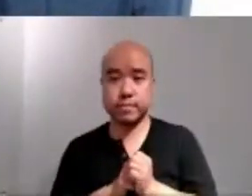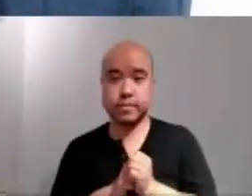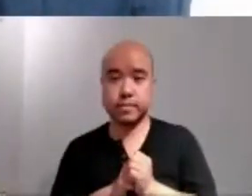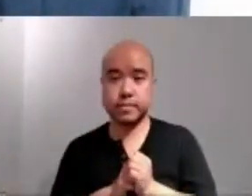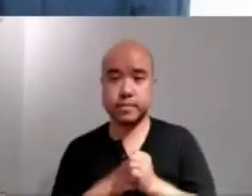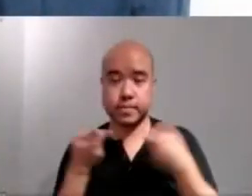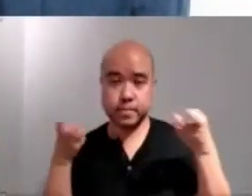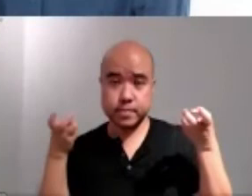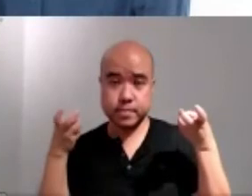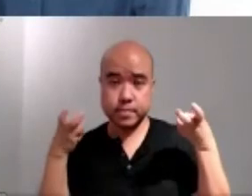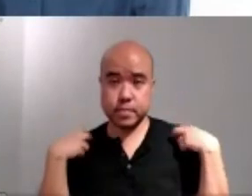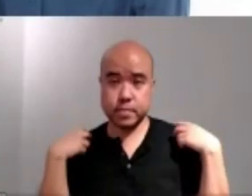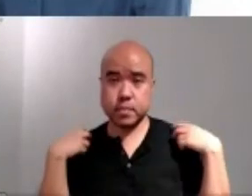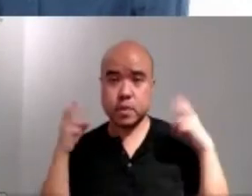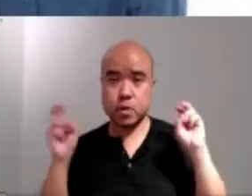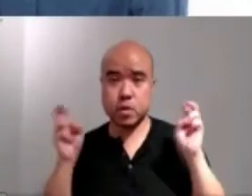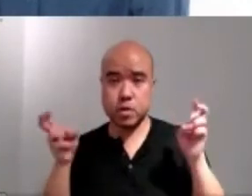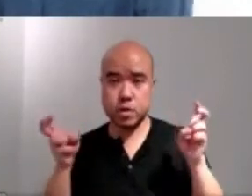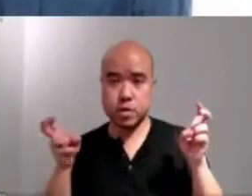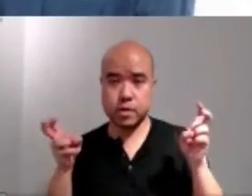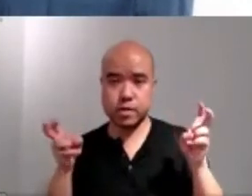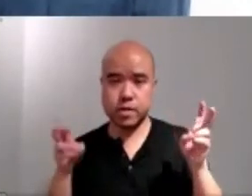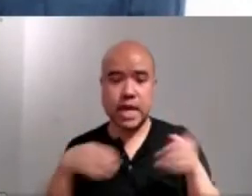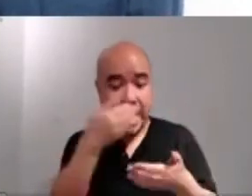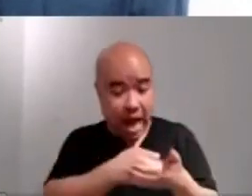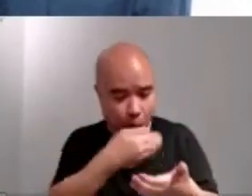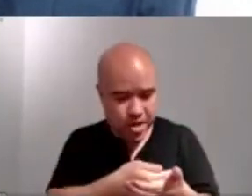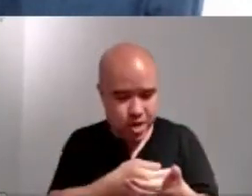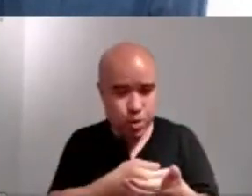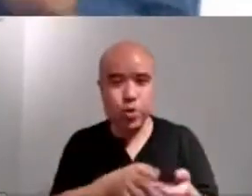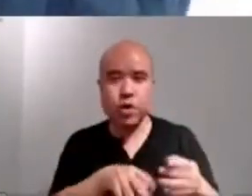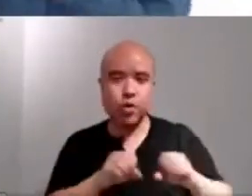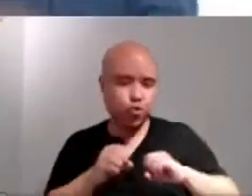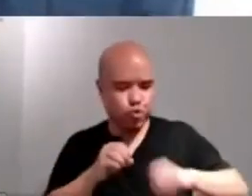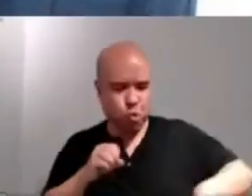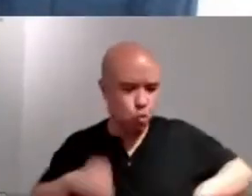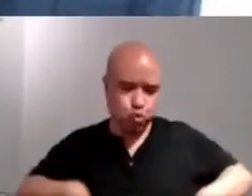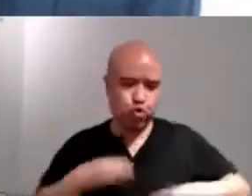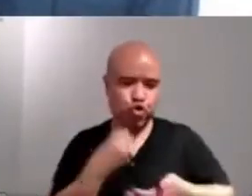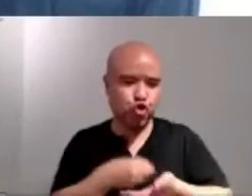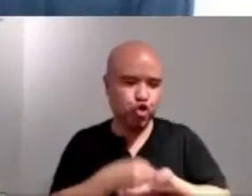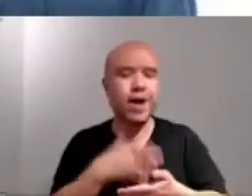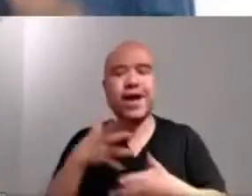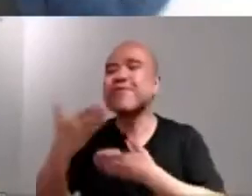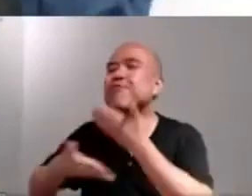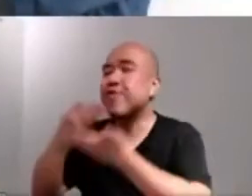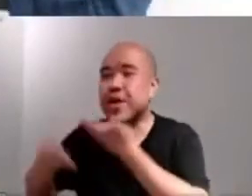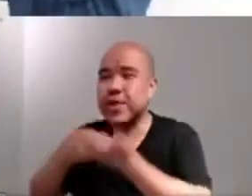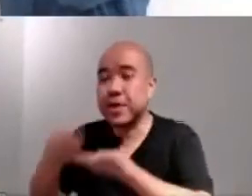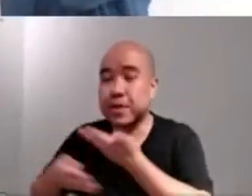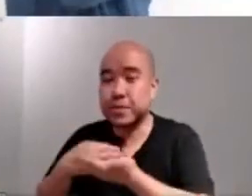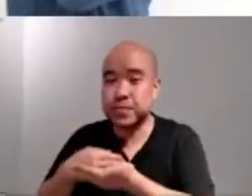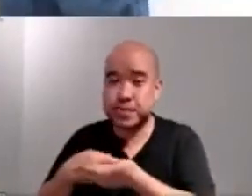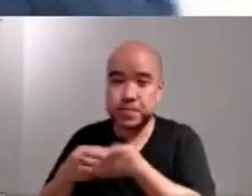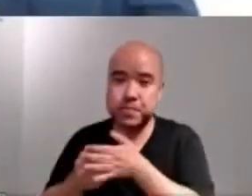做減少多餘消費，分享有用東西。 係啦。係。咁實際嘅運作即係